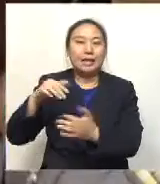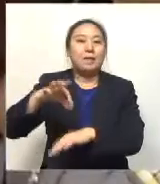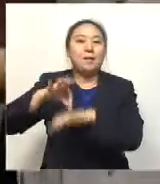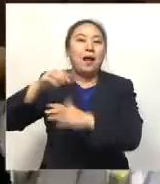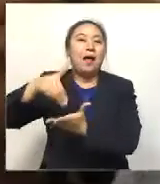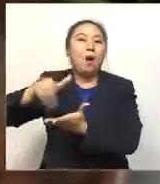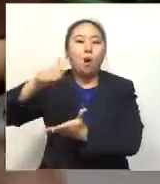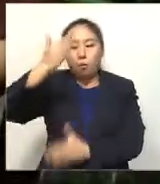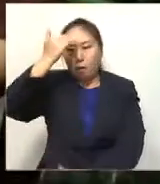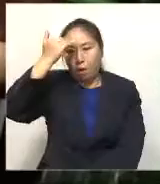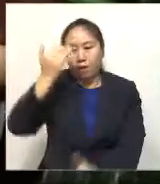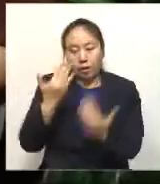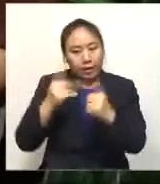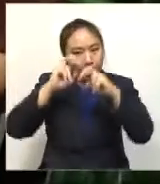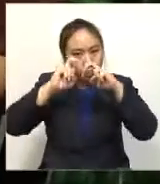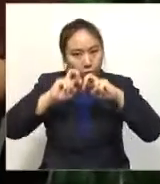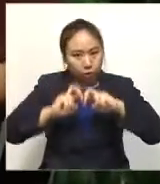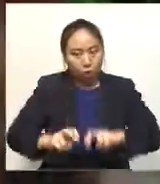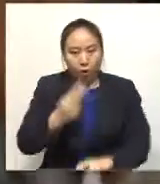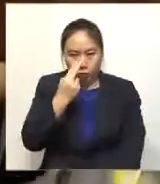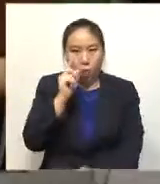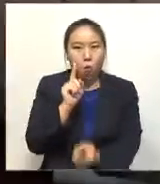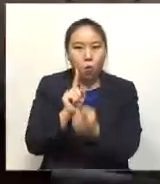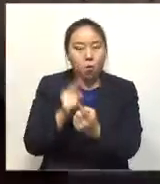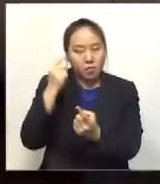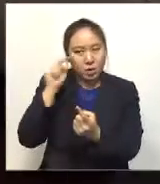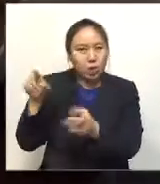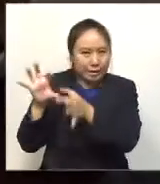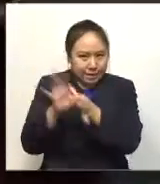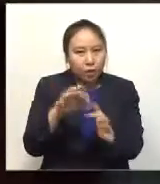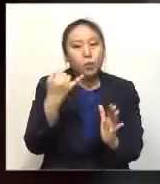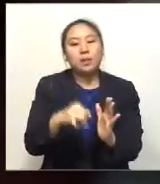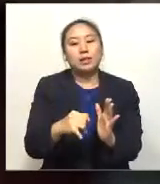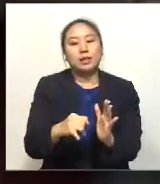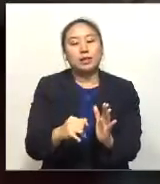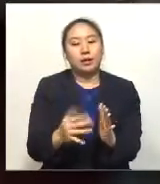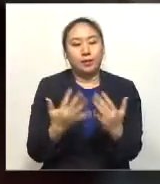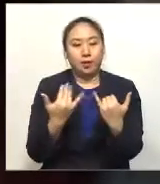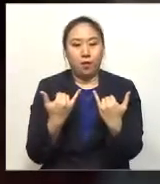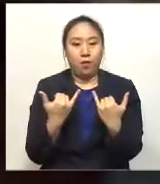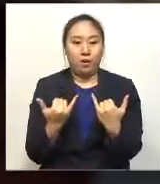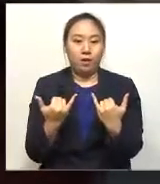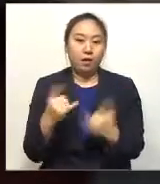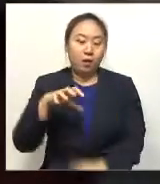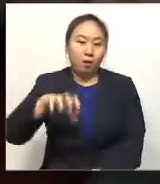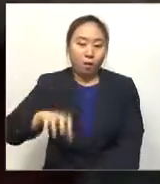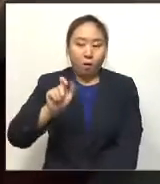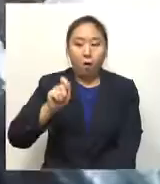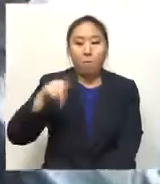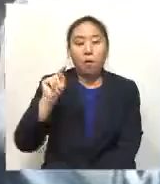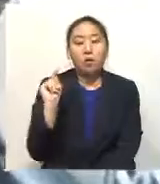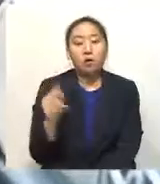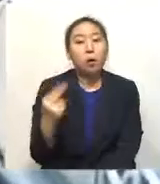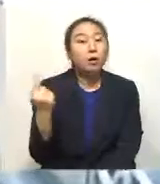ามเตี้ยเพราะว่าผลการสอบสวนพบว่าน่าจะมีส่วนเกี่ยวข้องเรื่องนี้ไม่ได้อยู่แค่ในส่วนขององค์กรปกครองส่วนท้อง